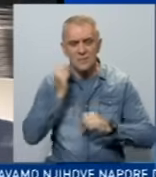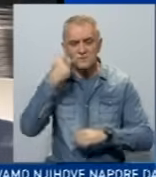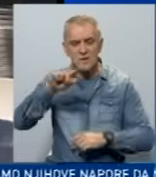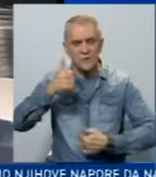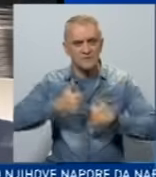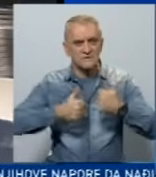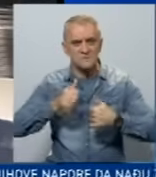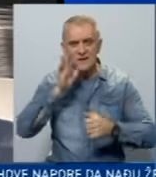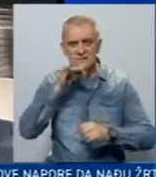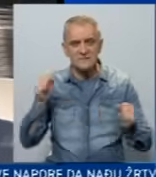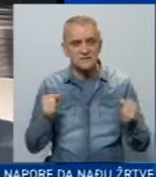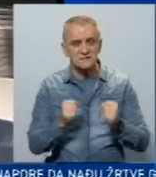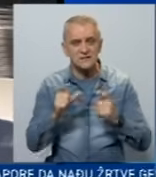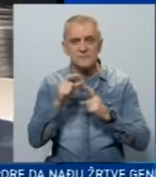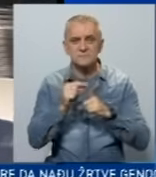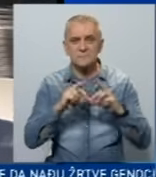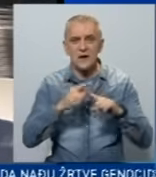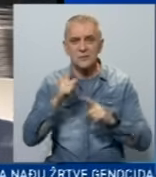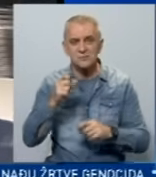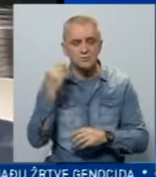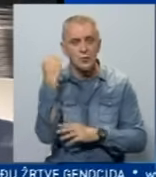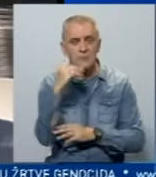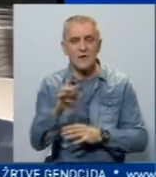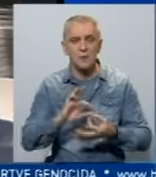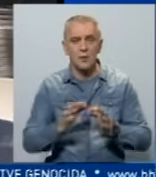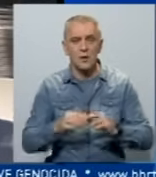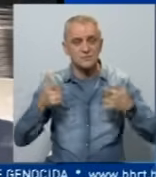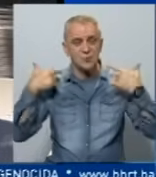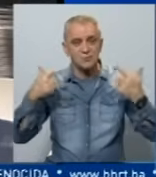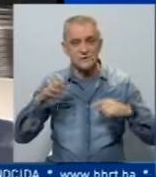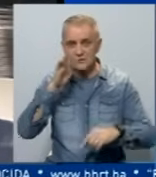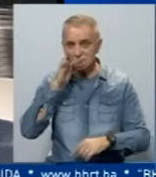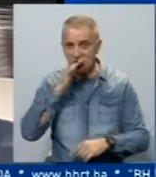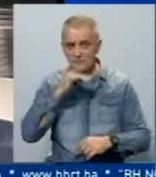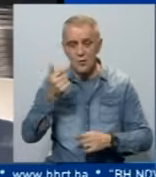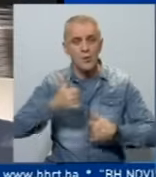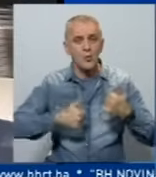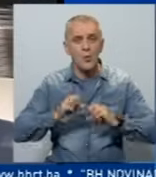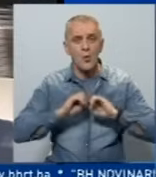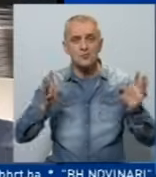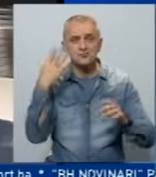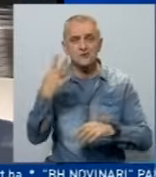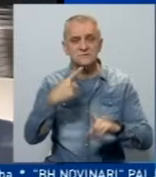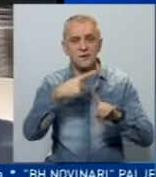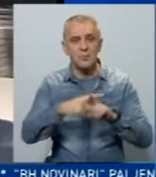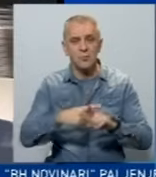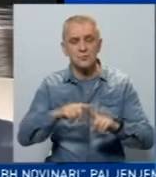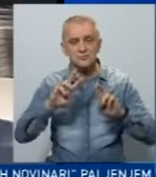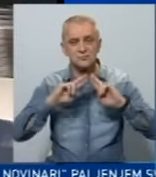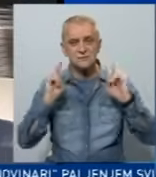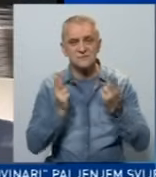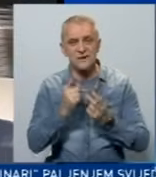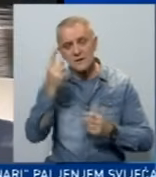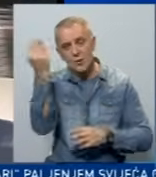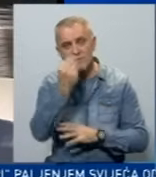Direktor Međunarodnog festivala Sarajevska zima Ibrahim Spahić objavio je u Olimpijskom muzeju Sarajevo internacionalni konkurs